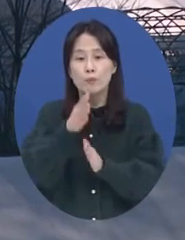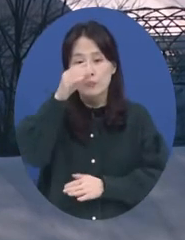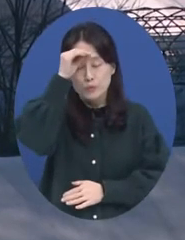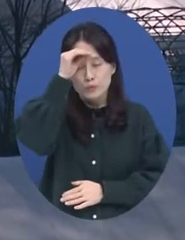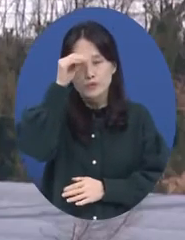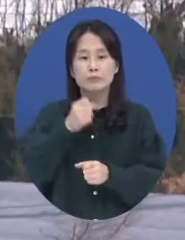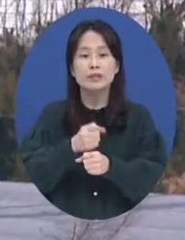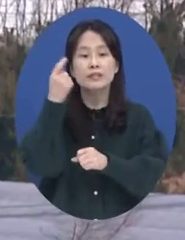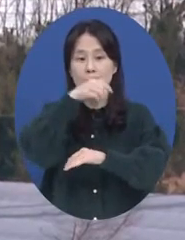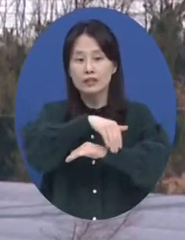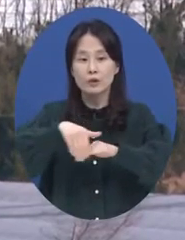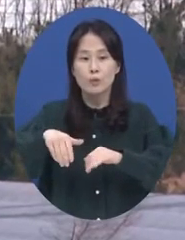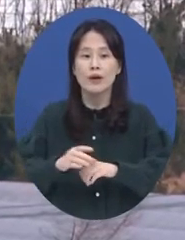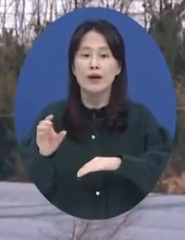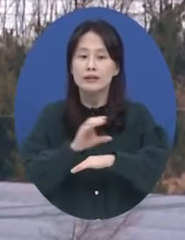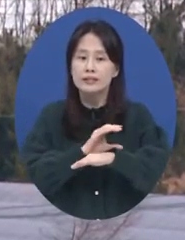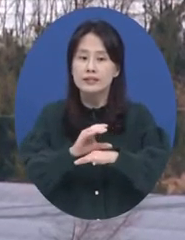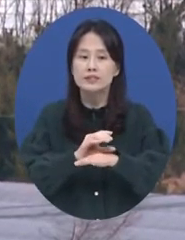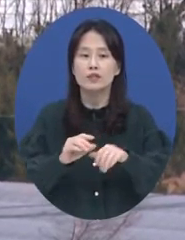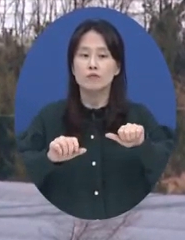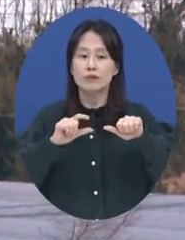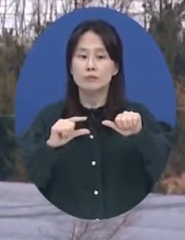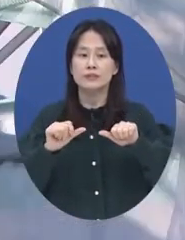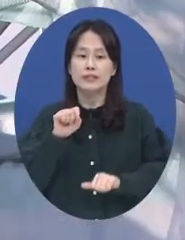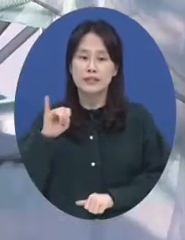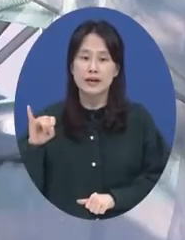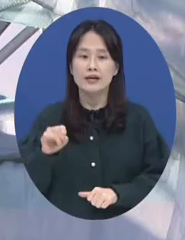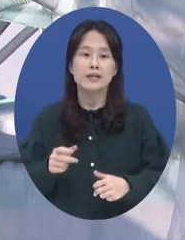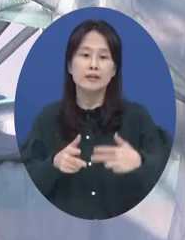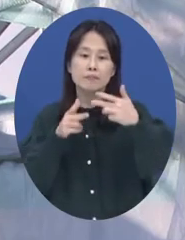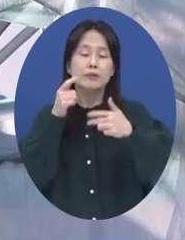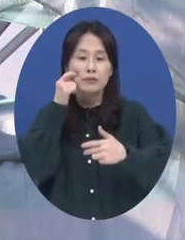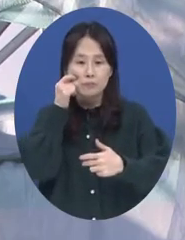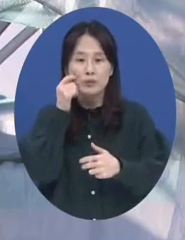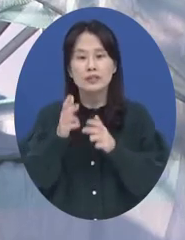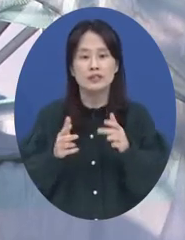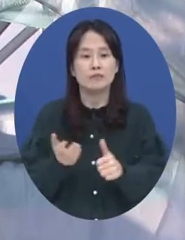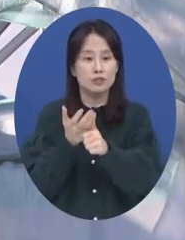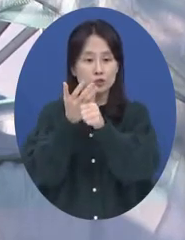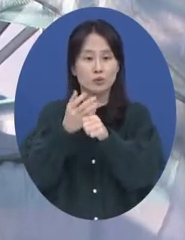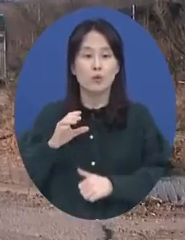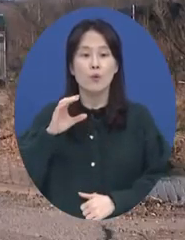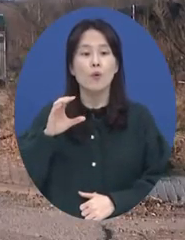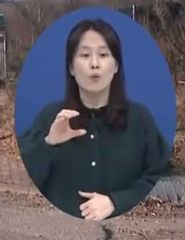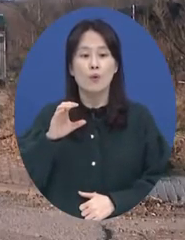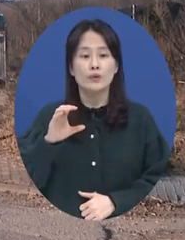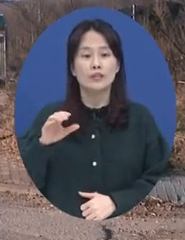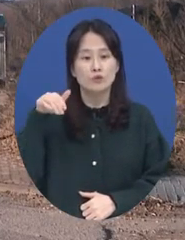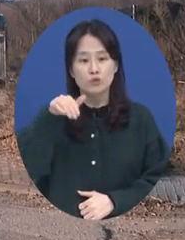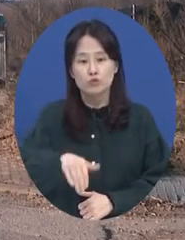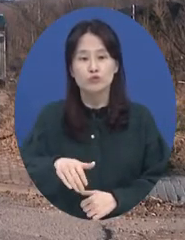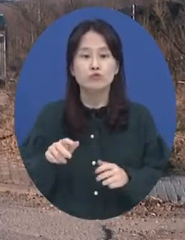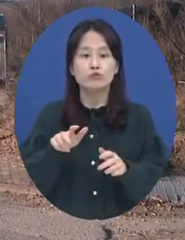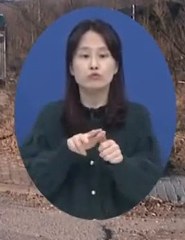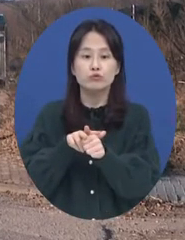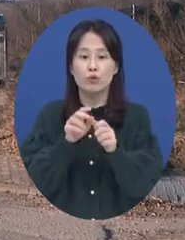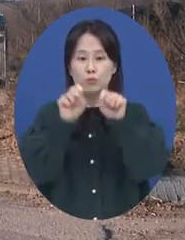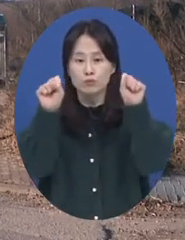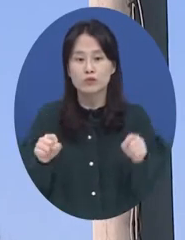시범도 씨는 데이터 5g ar 비대면 산업을 육성하고 저탄소 인프라를 구축해 혁신과 일자리를 창출